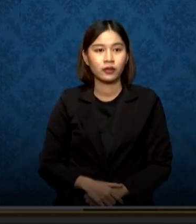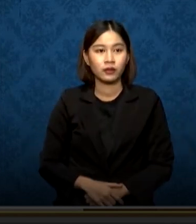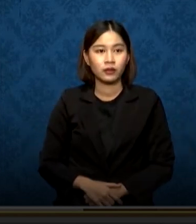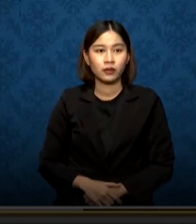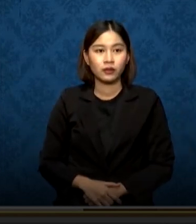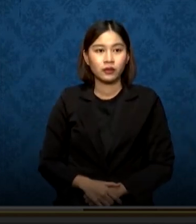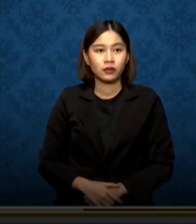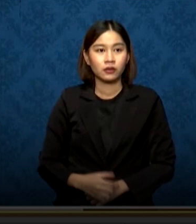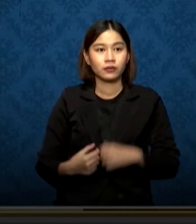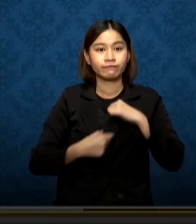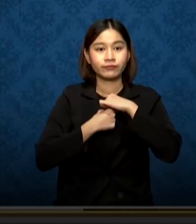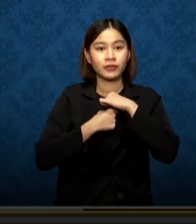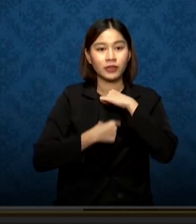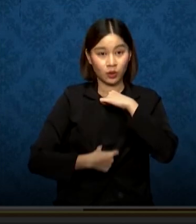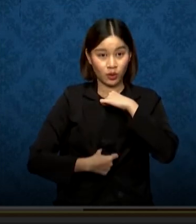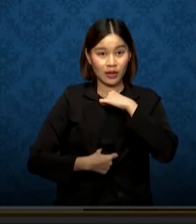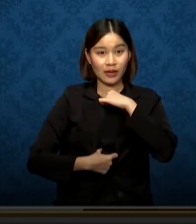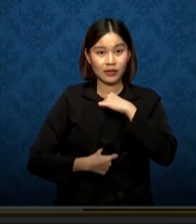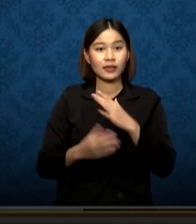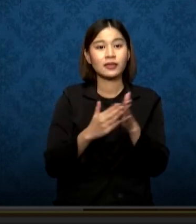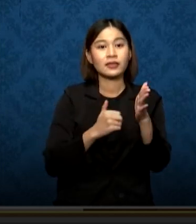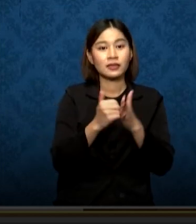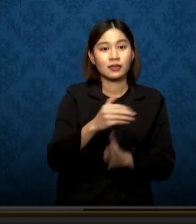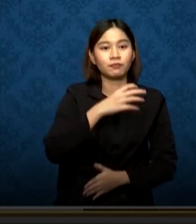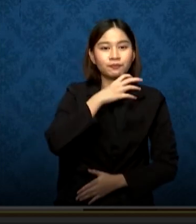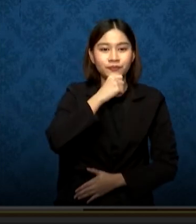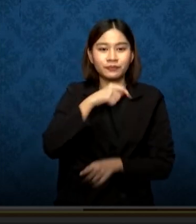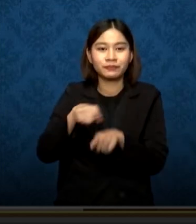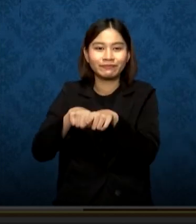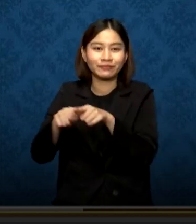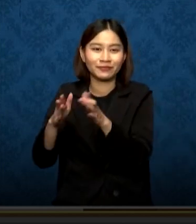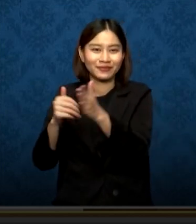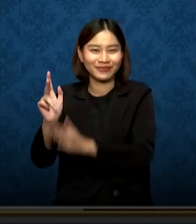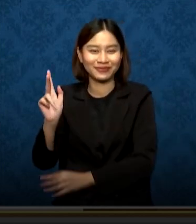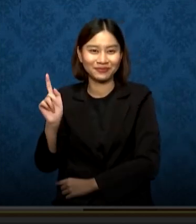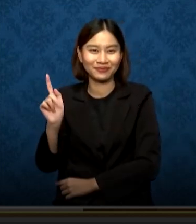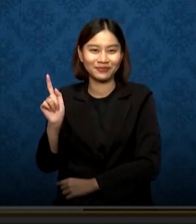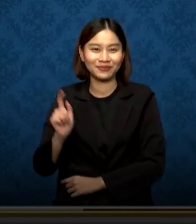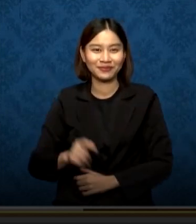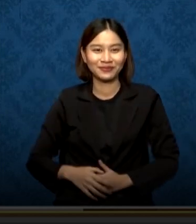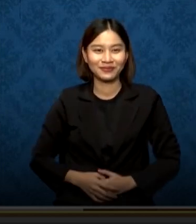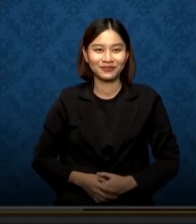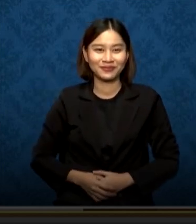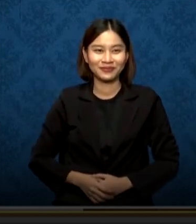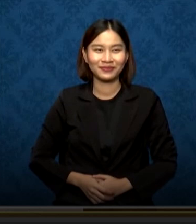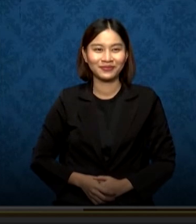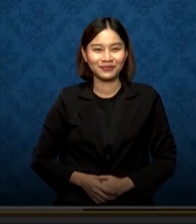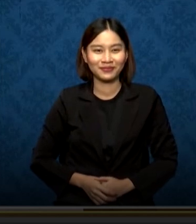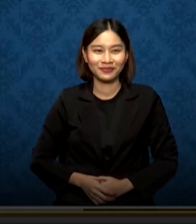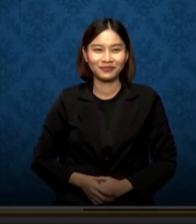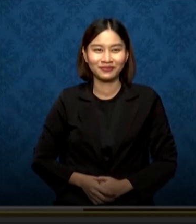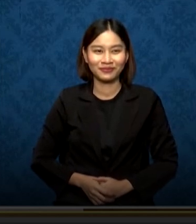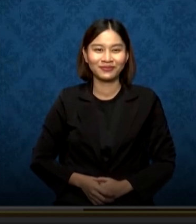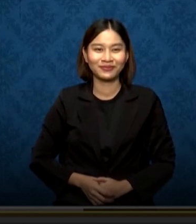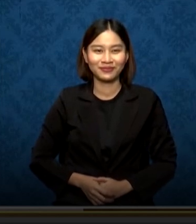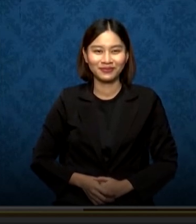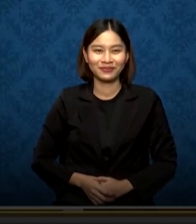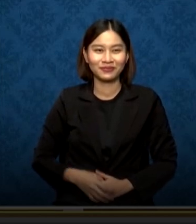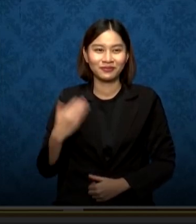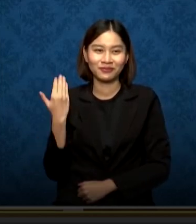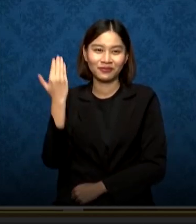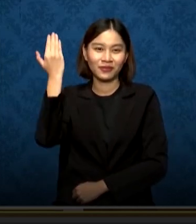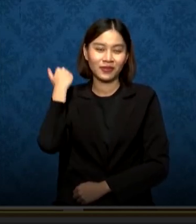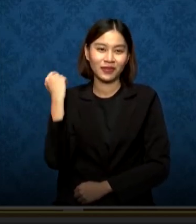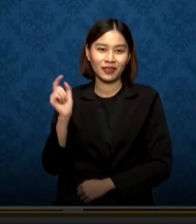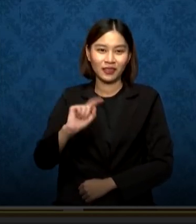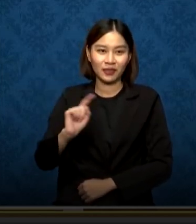ส่เนคไทสีส้มใส่ถุงเท้าสีเขียวครับวันนี้ที่ช่วงเวลาที่ผ่านมา